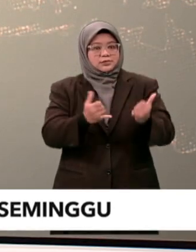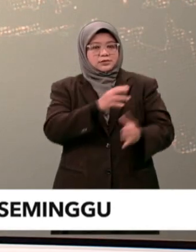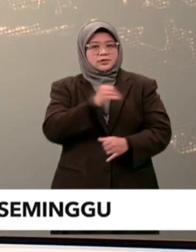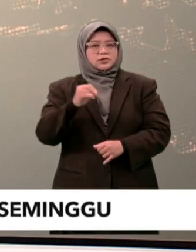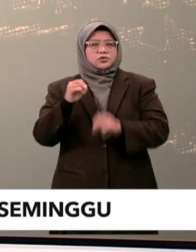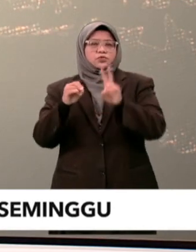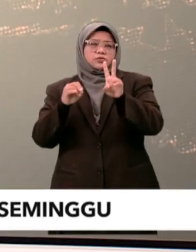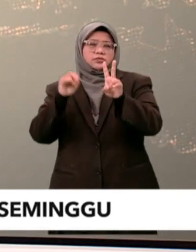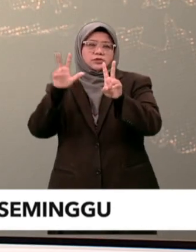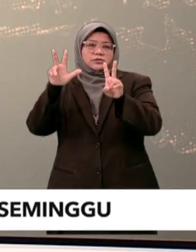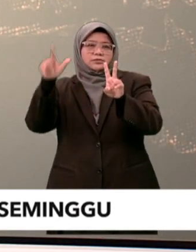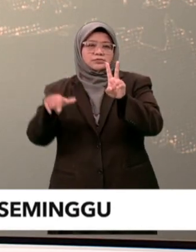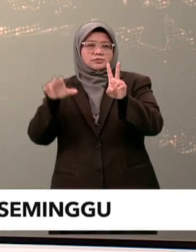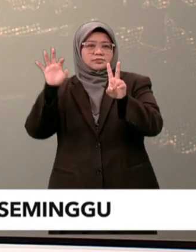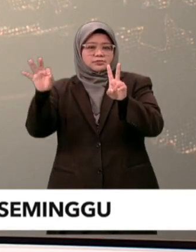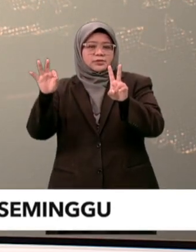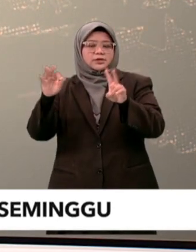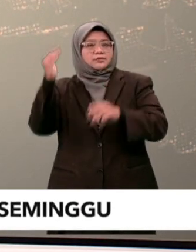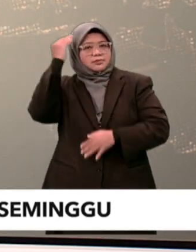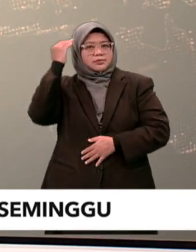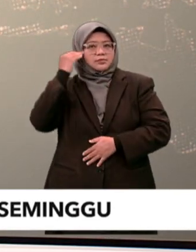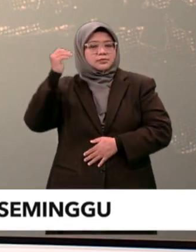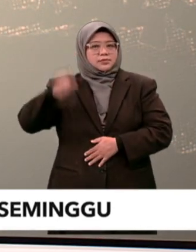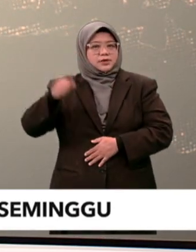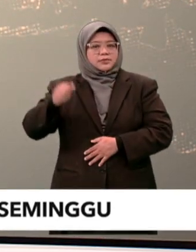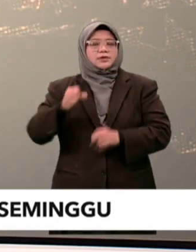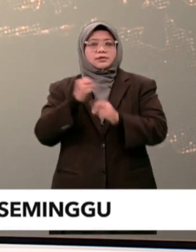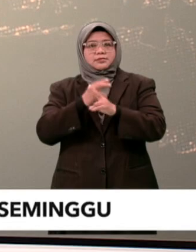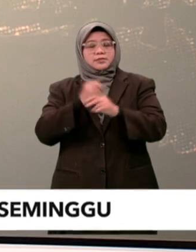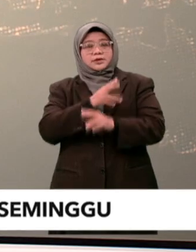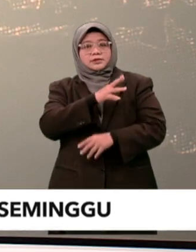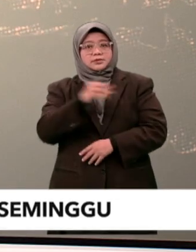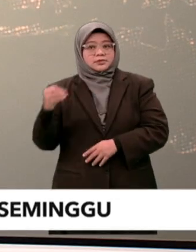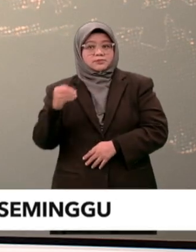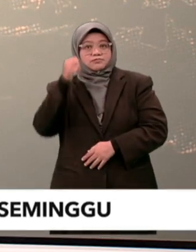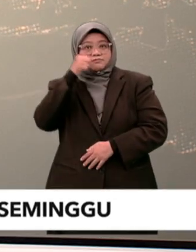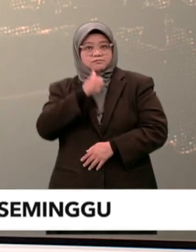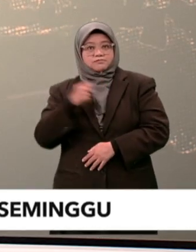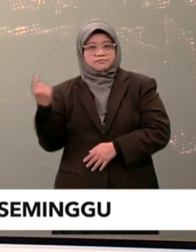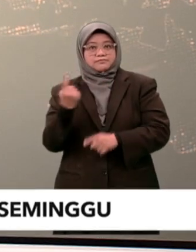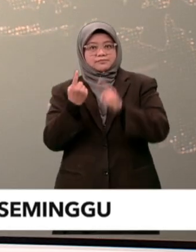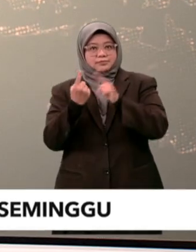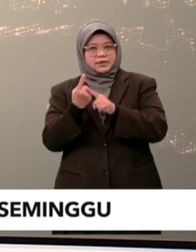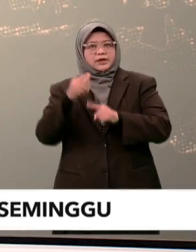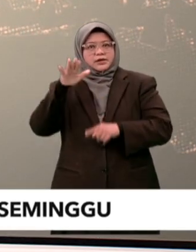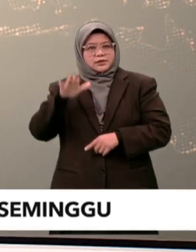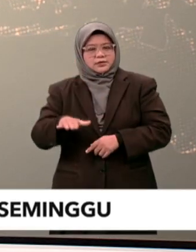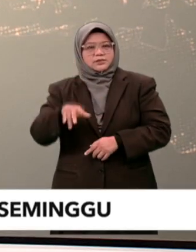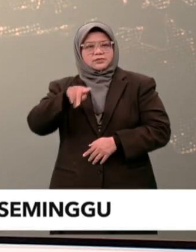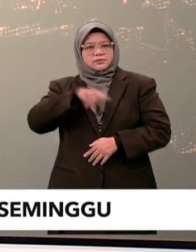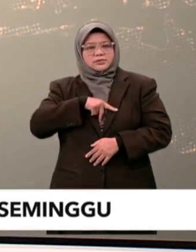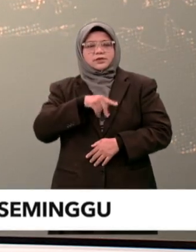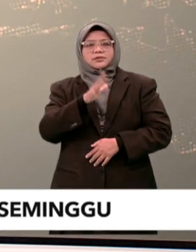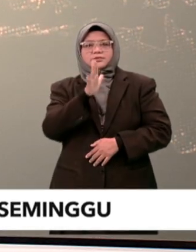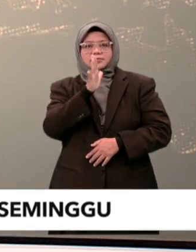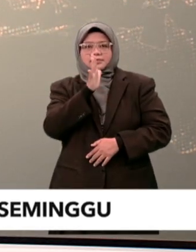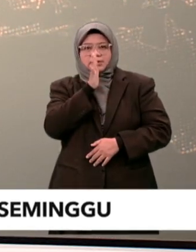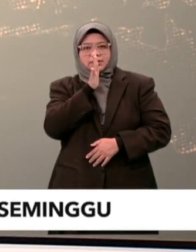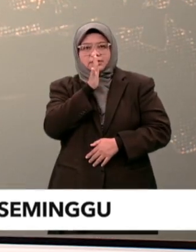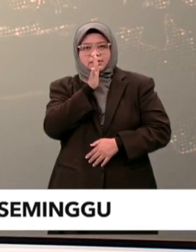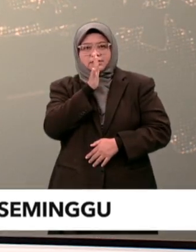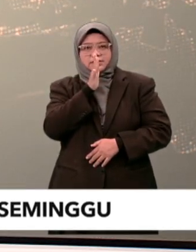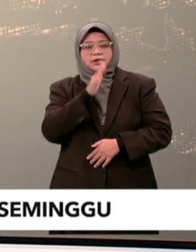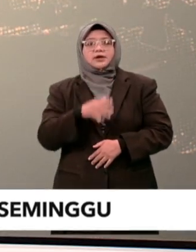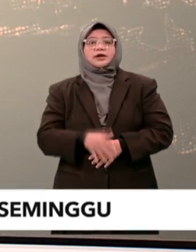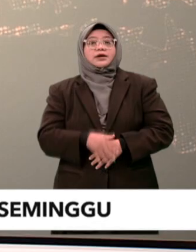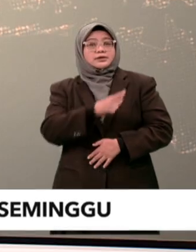September itu dikeluarkan mahkamah Ampang suspek wanita berkenaan merupakan adik kepada ibu kandung mangsa dan